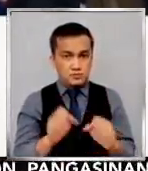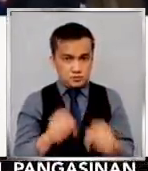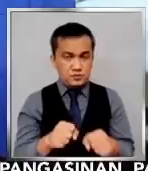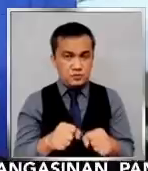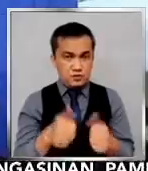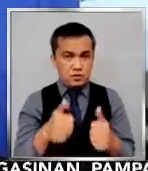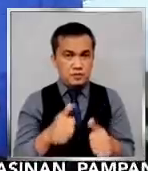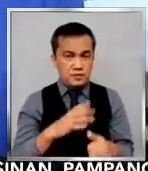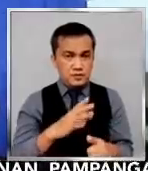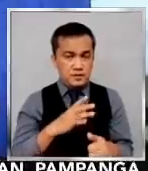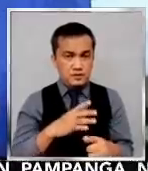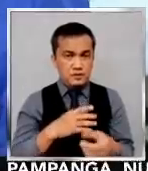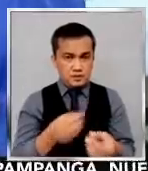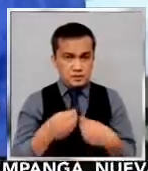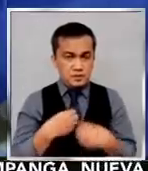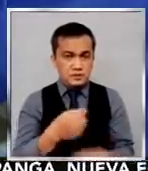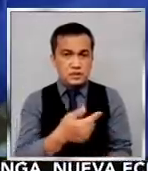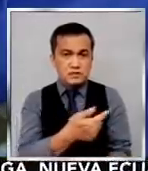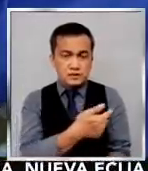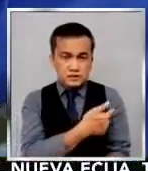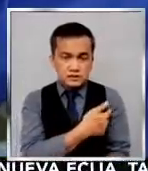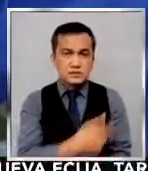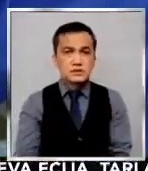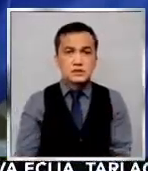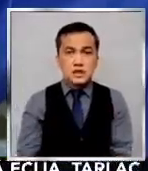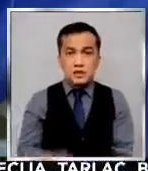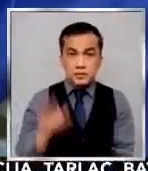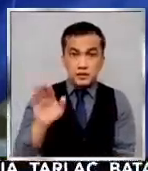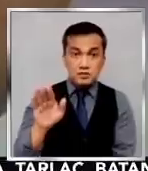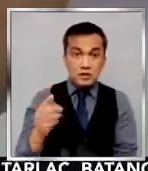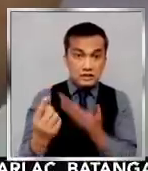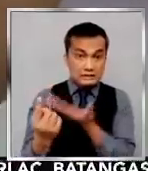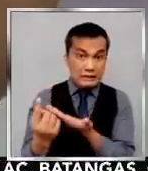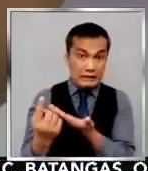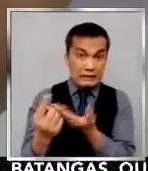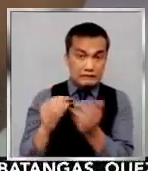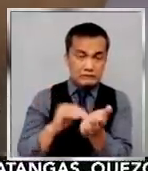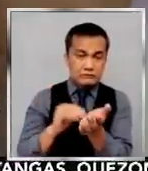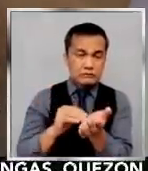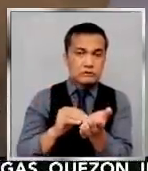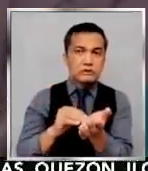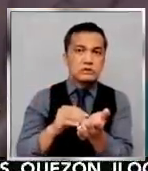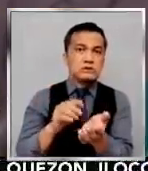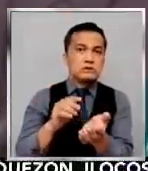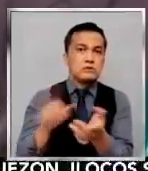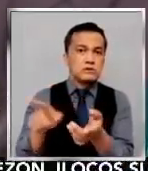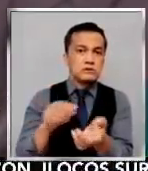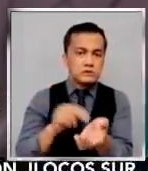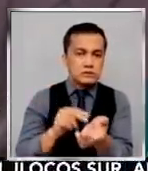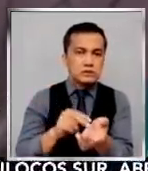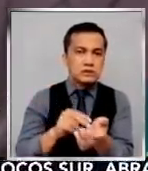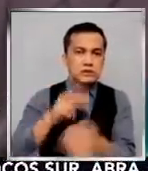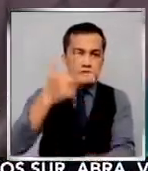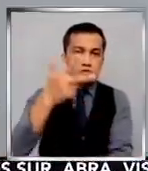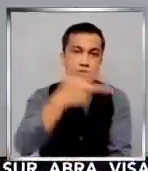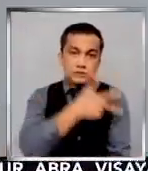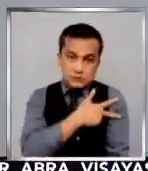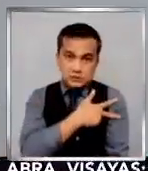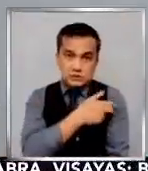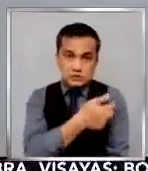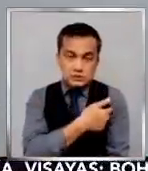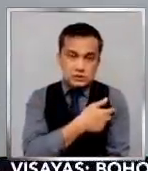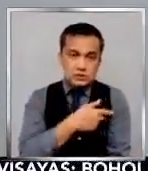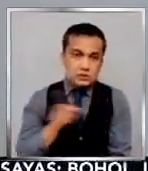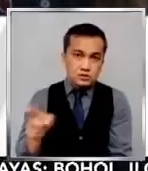sa akin. Kaya panawagan niya, mabigyan silang mga healthcare worker ng booster shot, lalo na yung mga mag-aanim na buwan